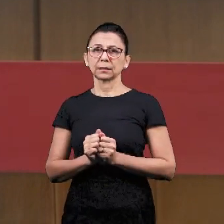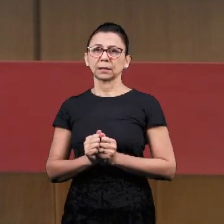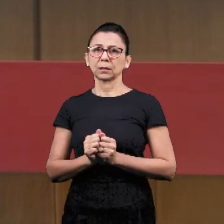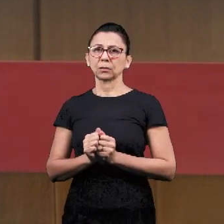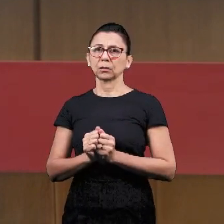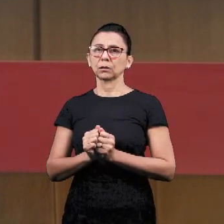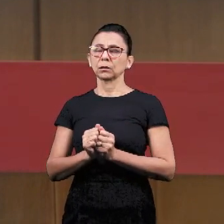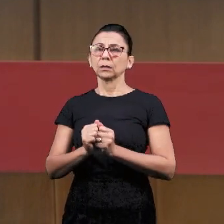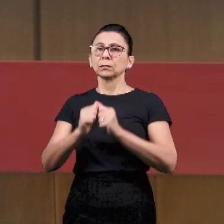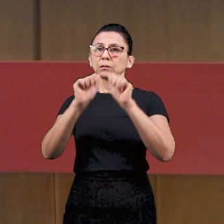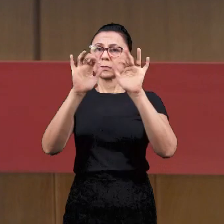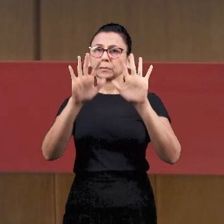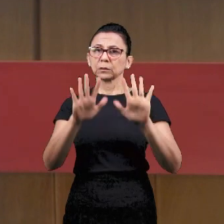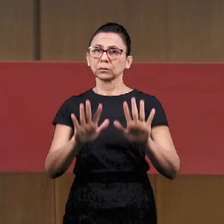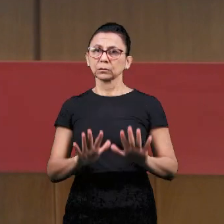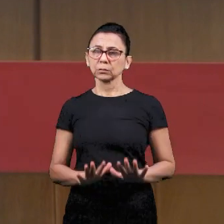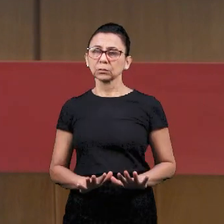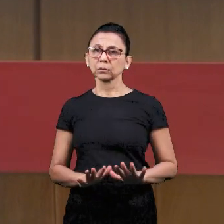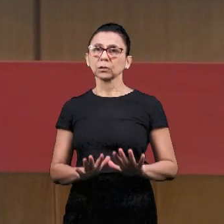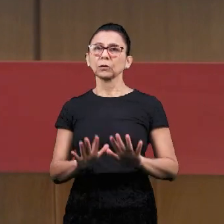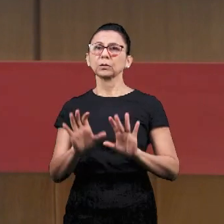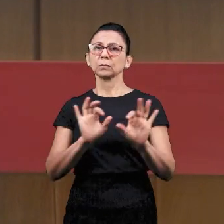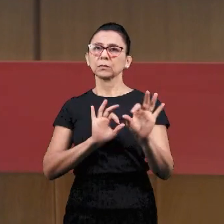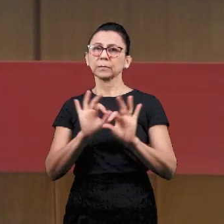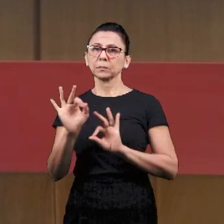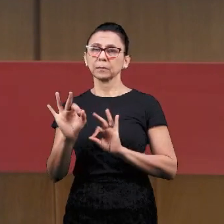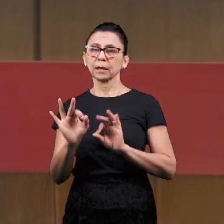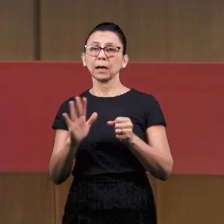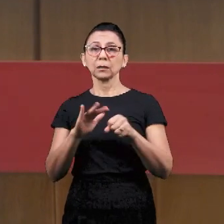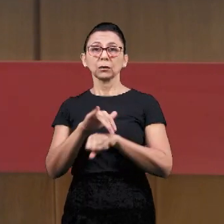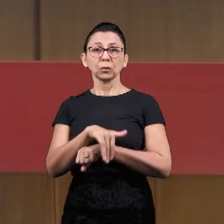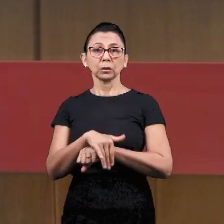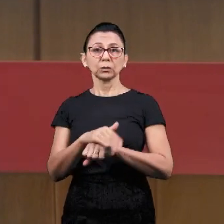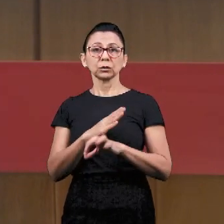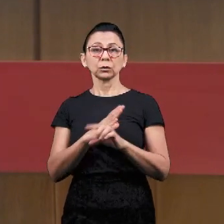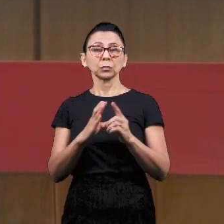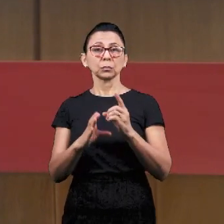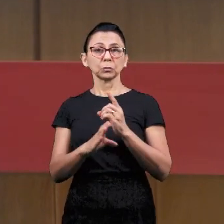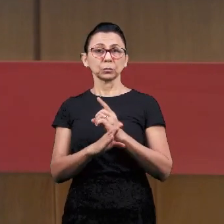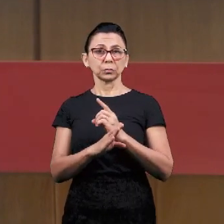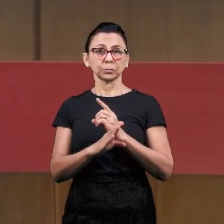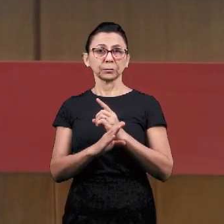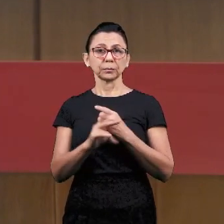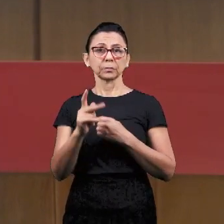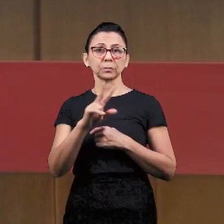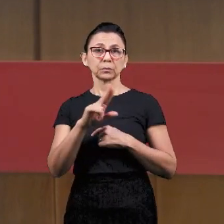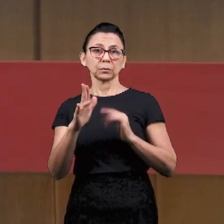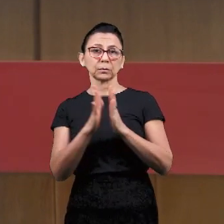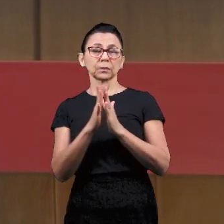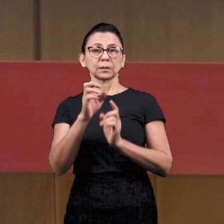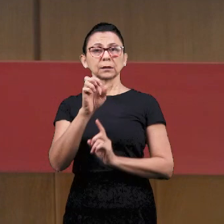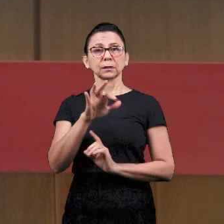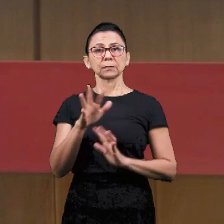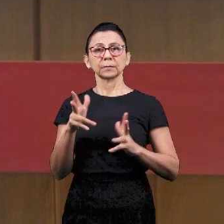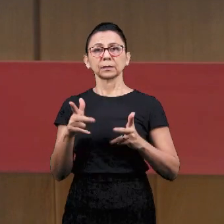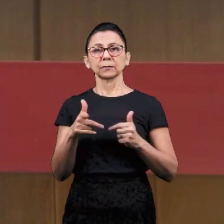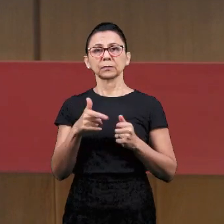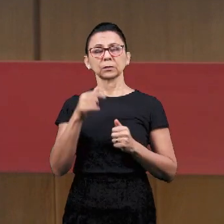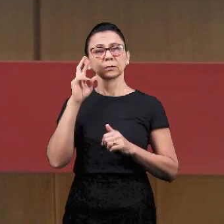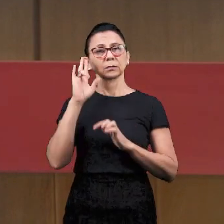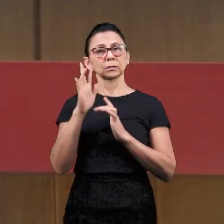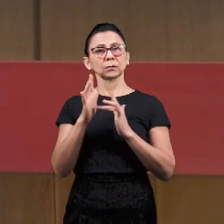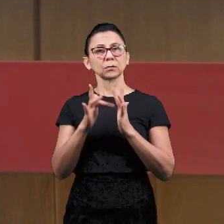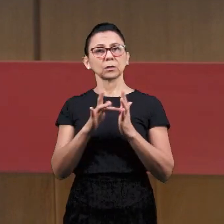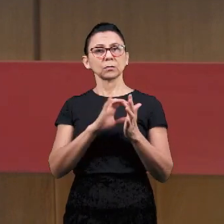Seigneur. Prépare-nous pour encore une expérience avec toi dans le culte de ce soir. Que la grâce merveilleuse du Seigneur et Sauveur